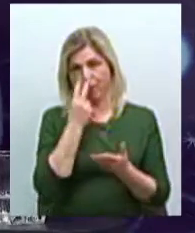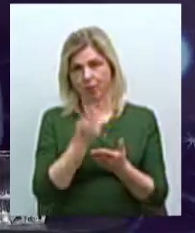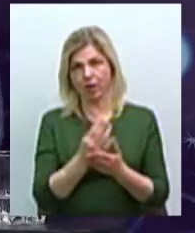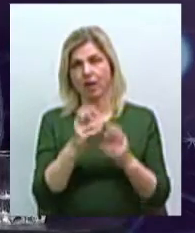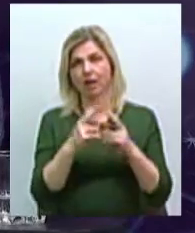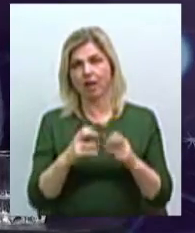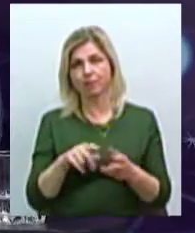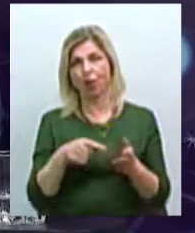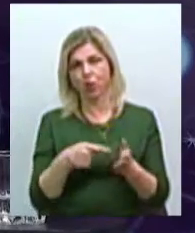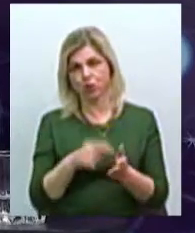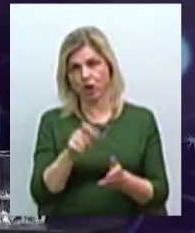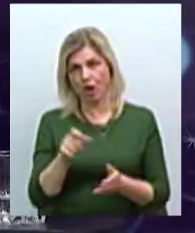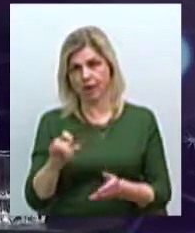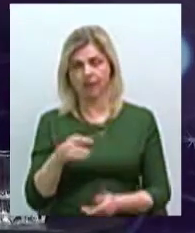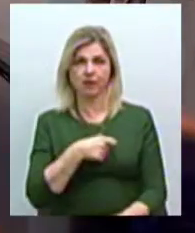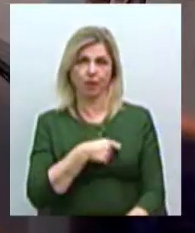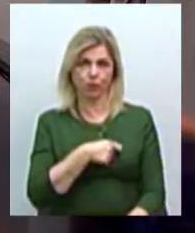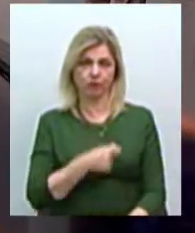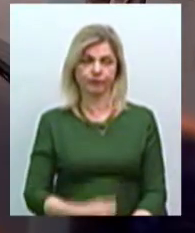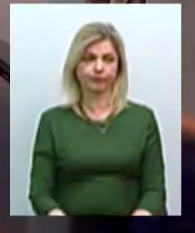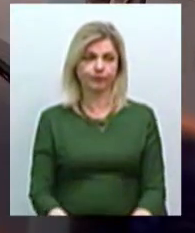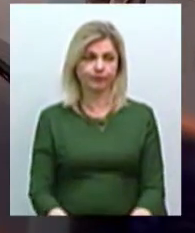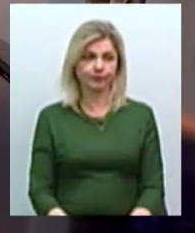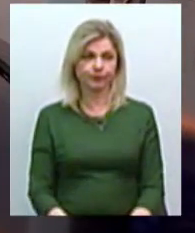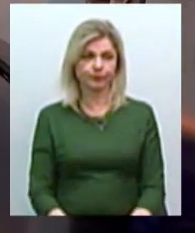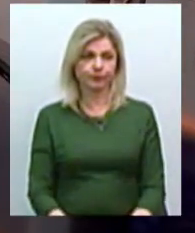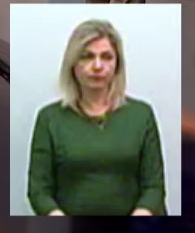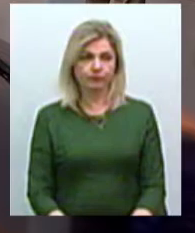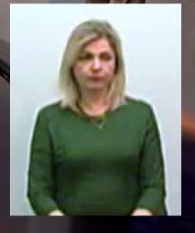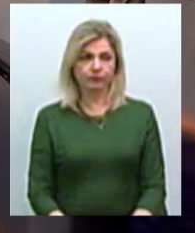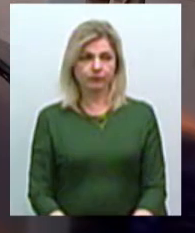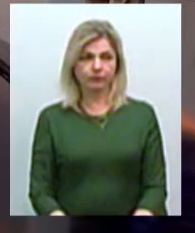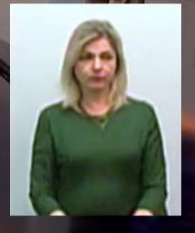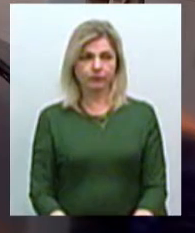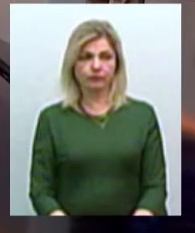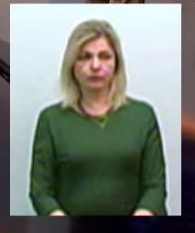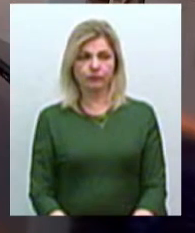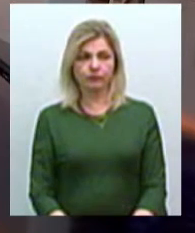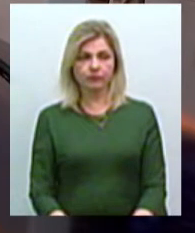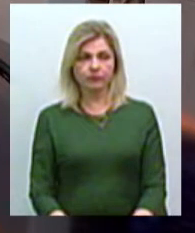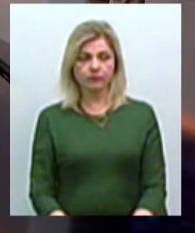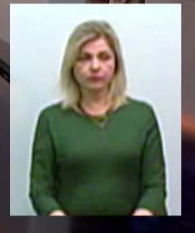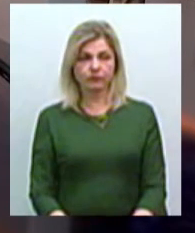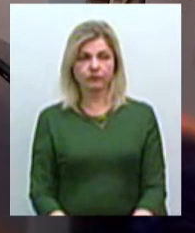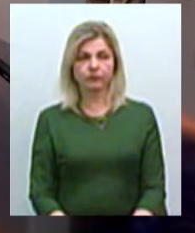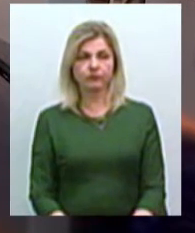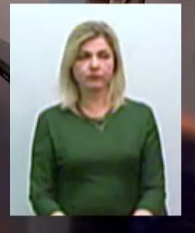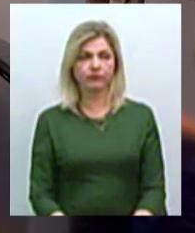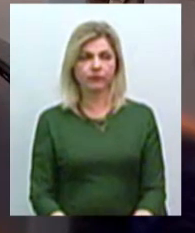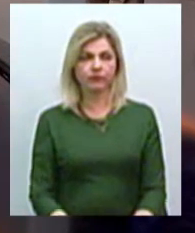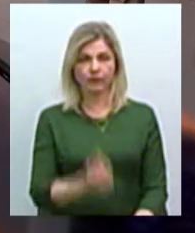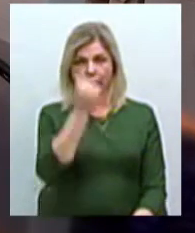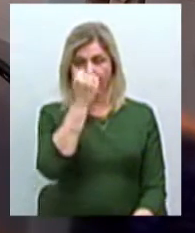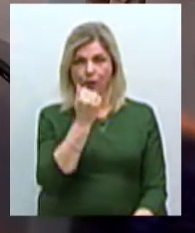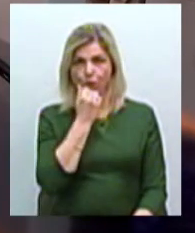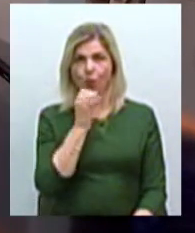рассмотрение горожан и депутатов. А теплотрассы останутся в руках Виктора, города? Час уже. Стратегично сделать их обязательно собственностью города. Дякую,